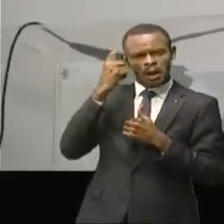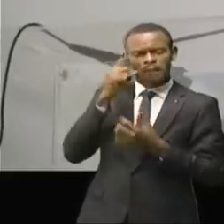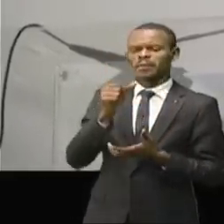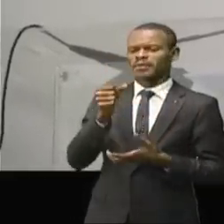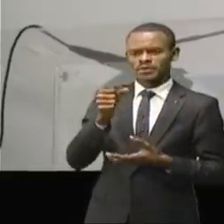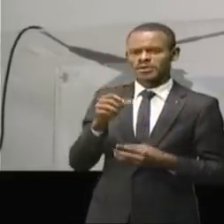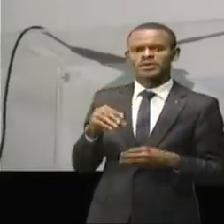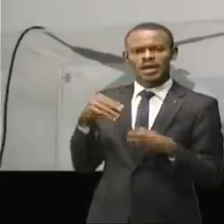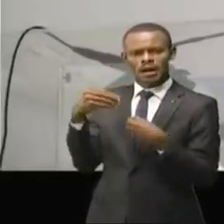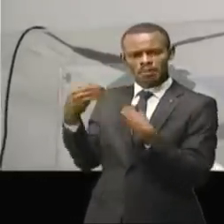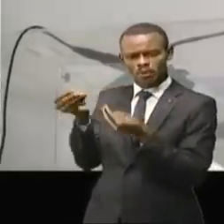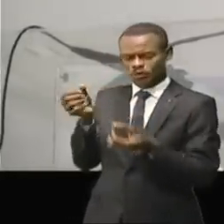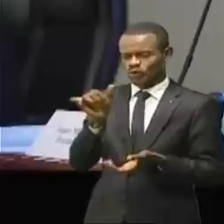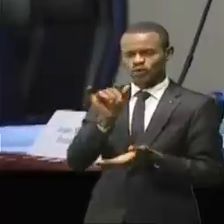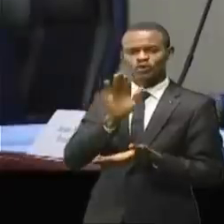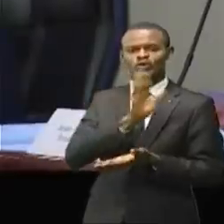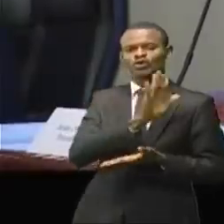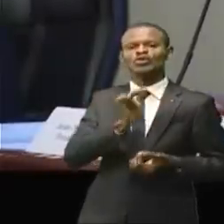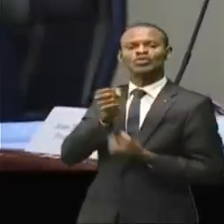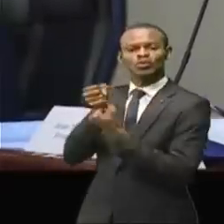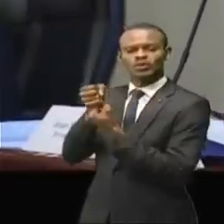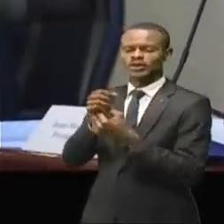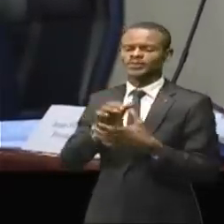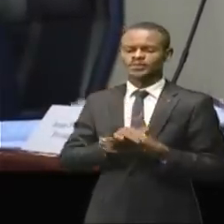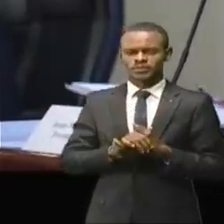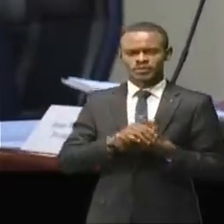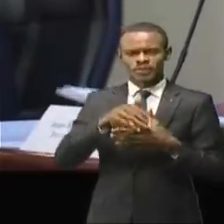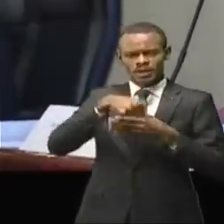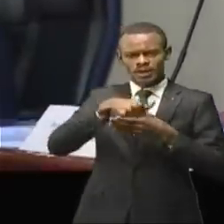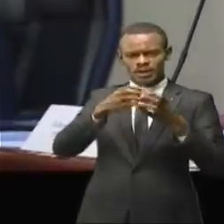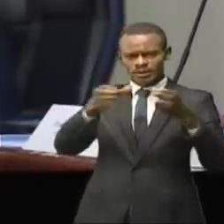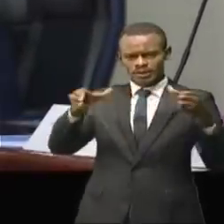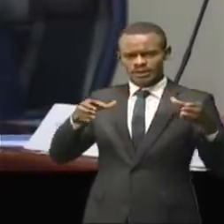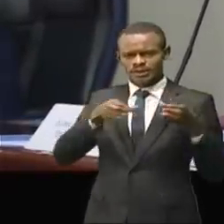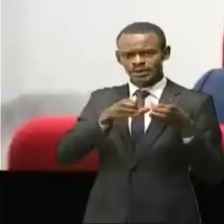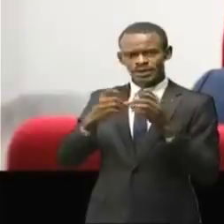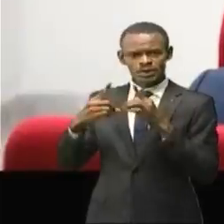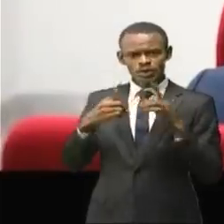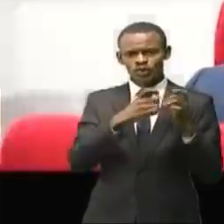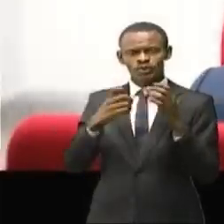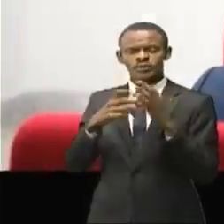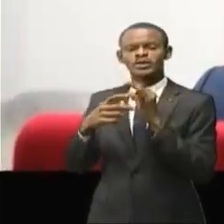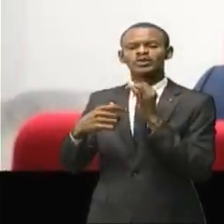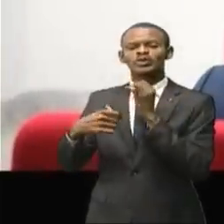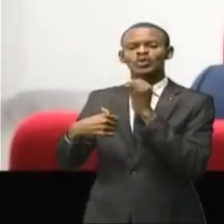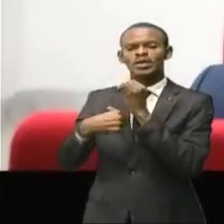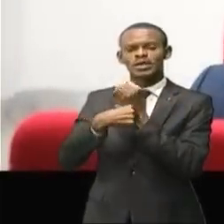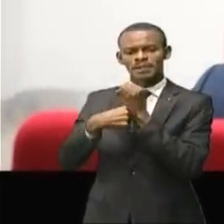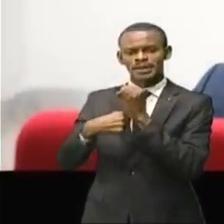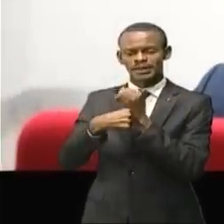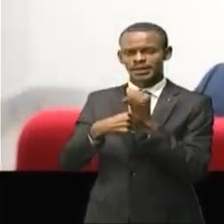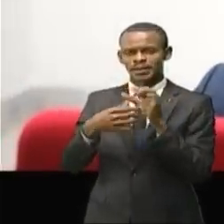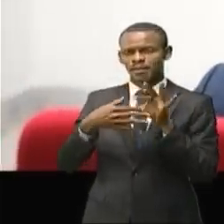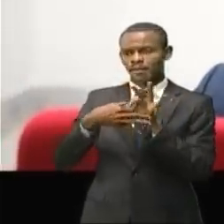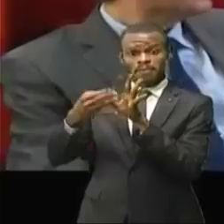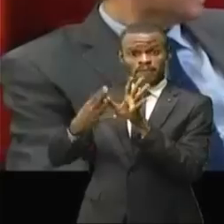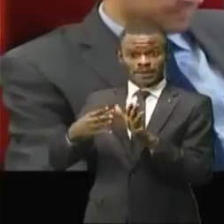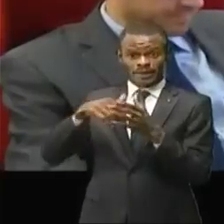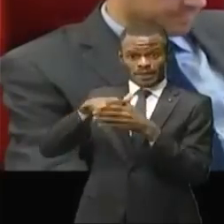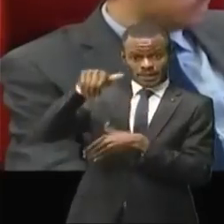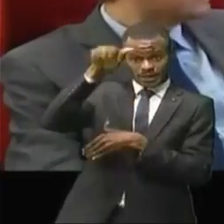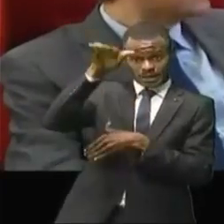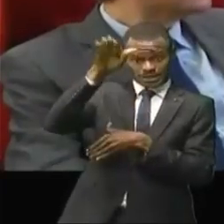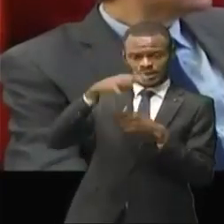besoin de votre accompagne lors de ces quatre nationales des concertation humanitaires en présence des partenaires extérieurs les